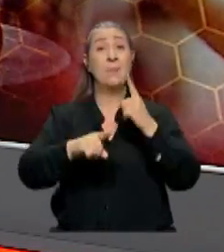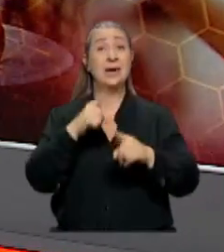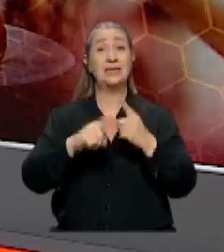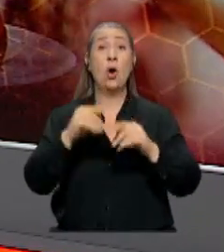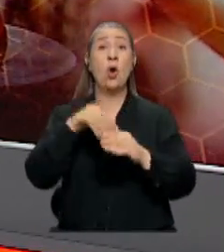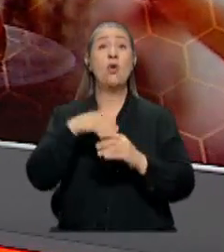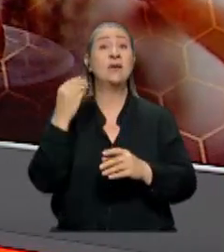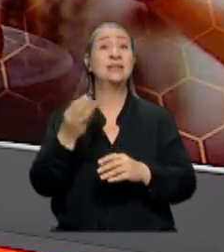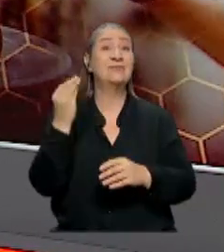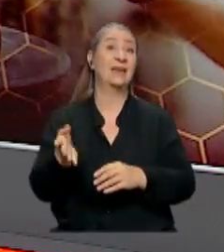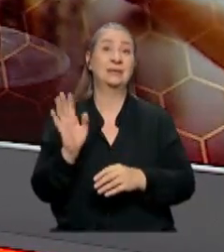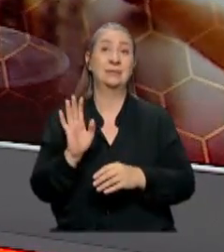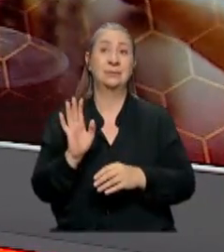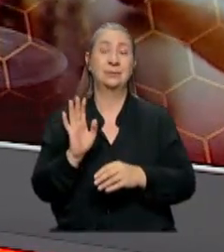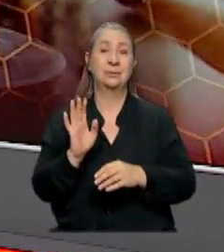oy verirseniz verin.